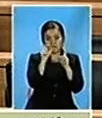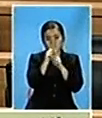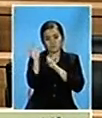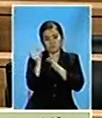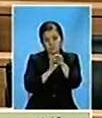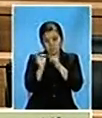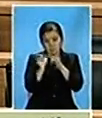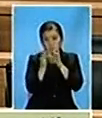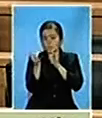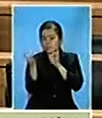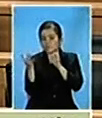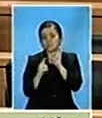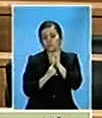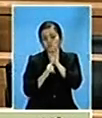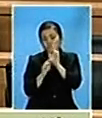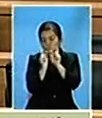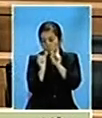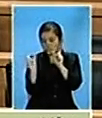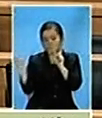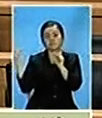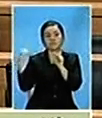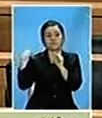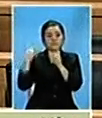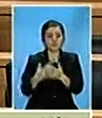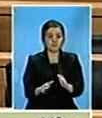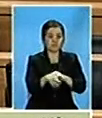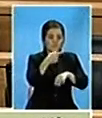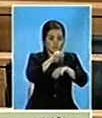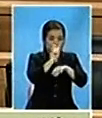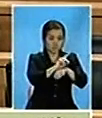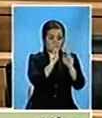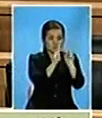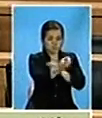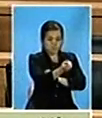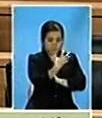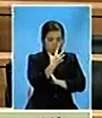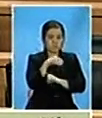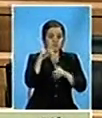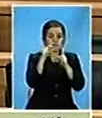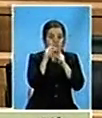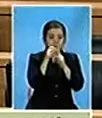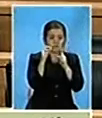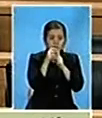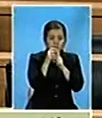างว่าได้แก่อะไรต่างๆนะฮะคราวนี้เมื่อกี้ท่านประธานกรรมาธิการบอกว่าขยายความเฉพา